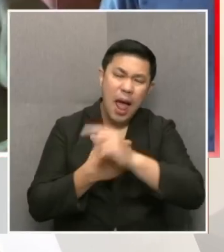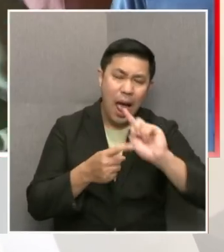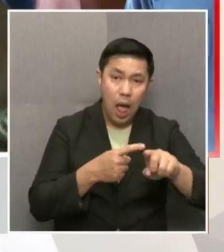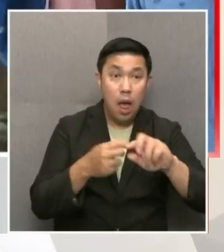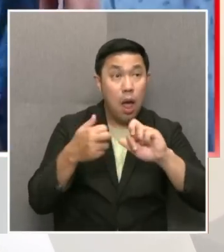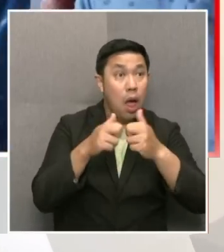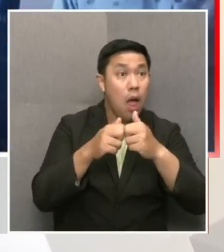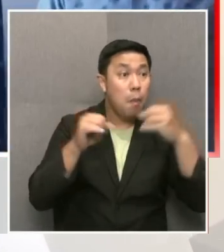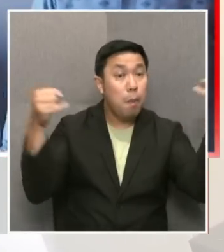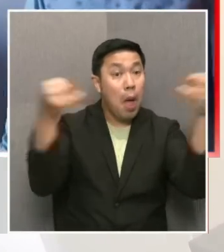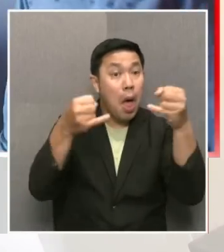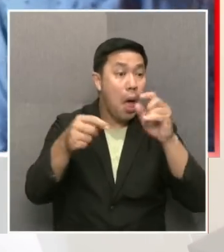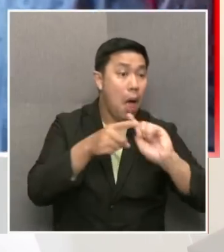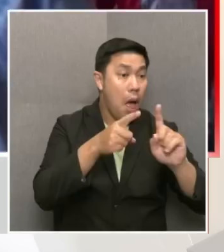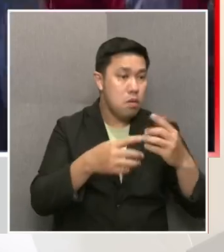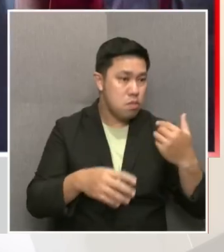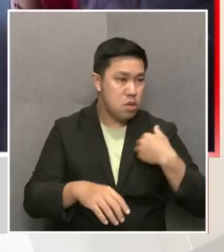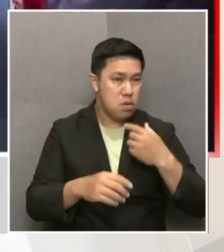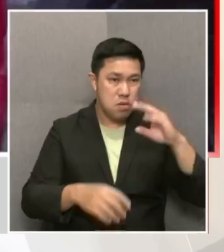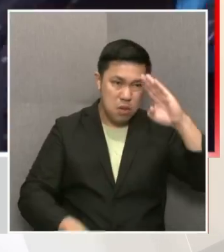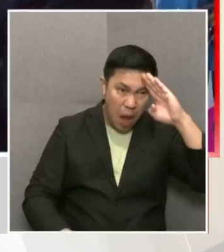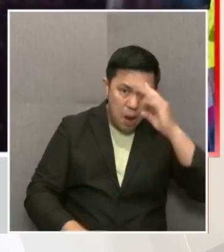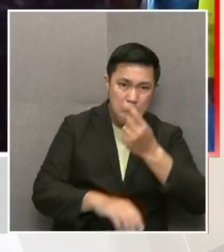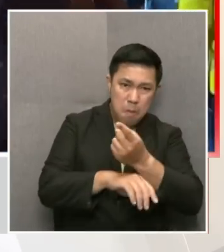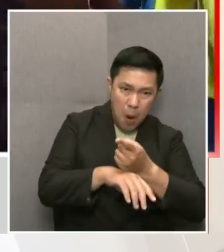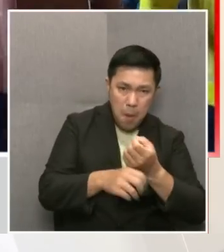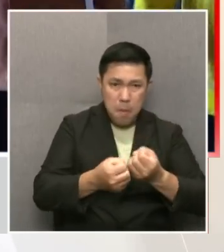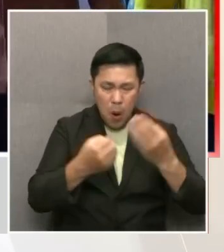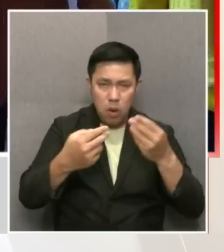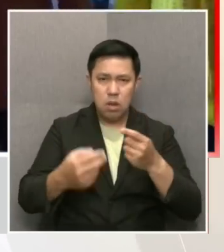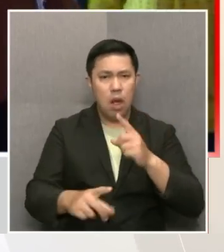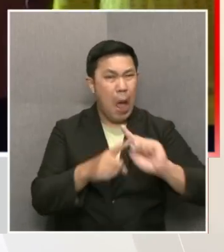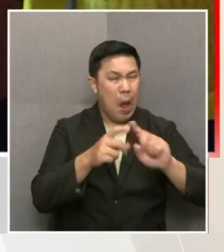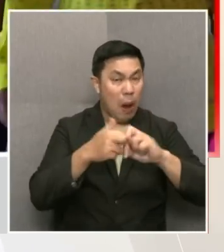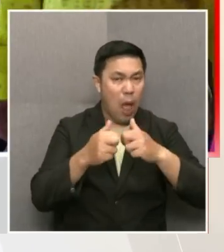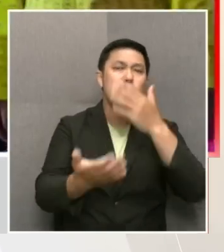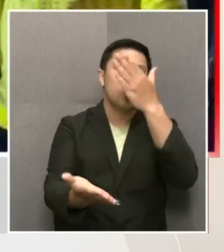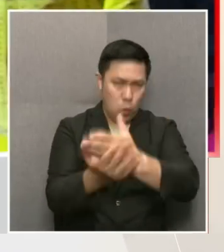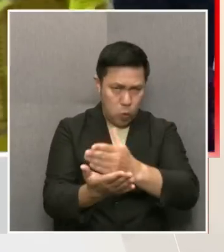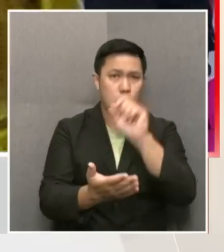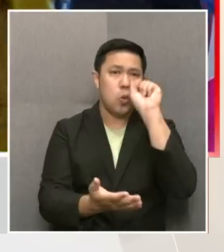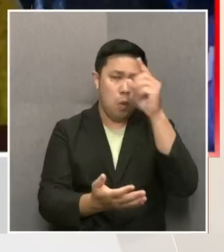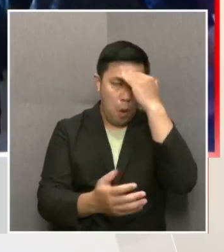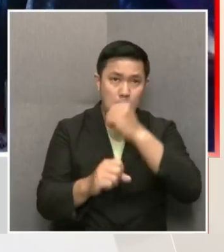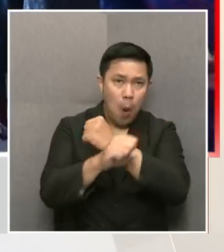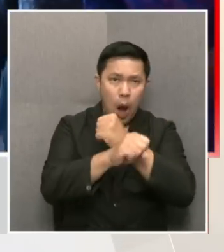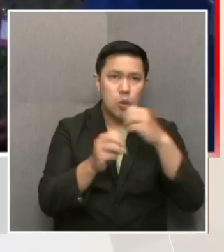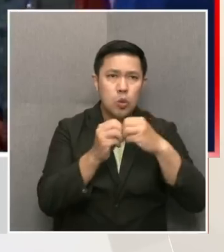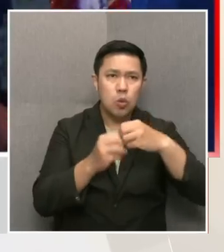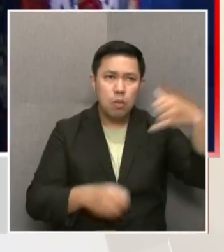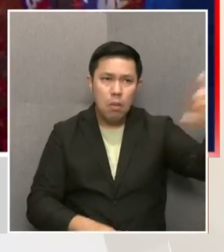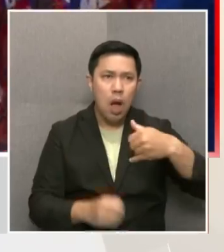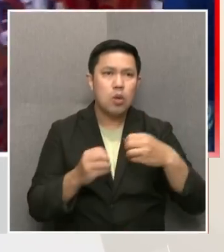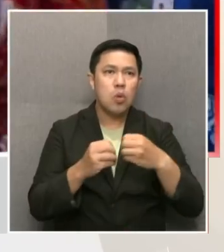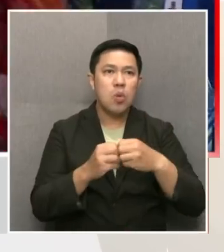มีการติดอาวุธแล้วก็ทำร้ายกันก็คงจะต้องรีบยุติลงให้ได้นะครับเพื่อป้องกันการแทรกแซงไม่ให้เป็นสมรภูมิ